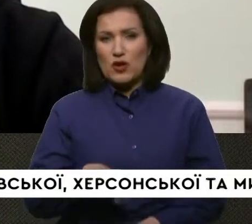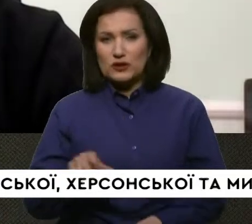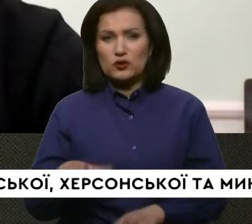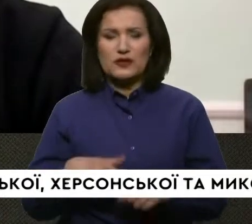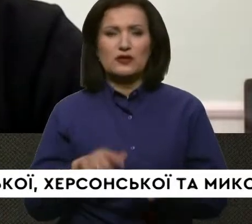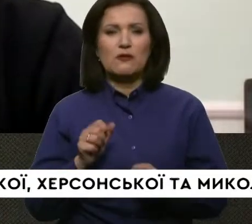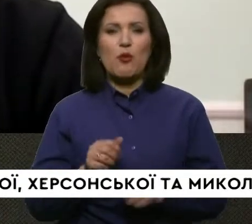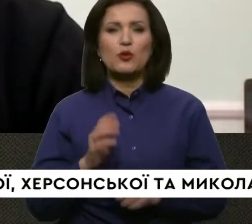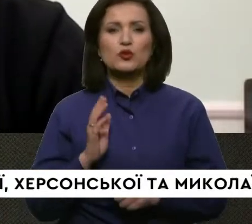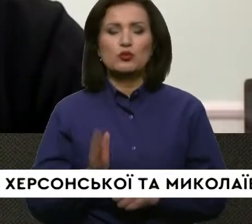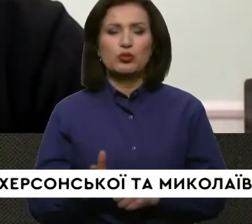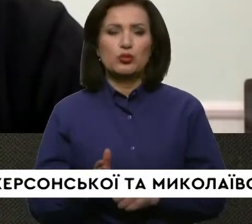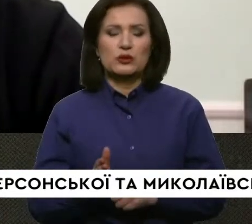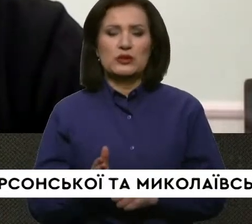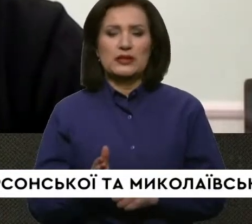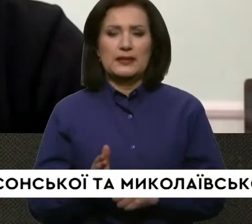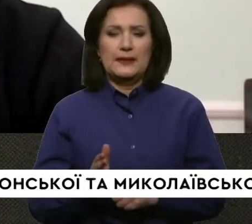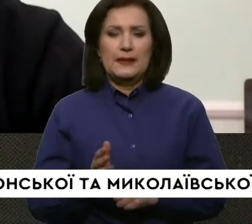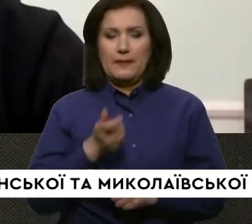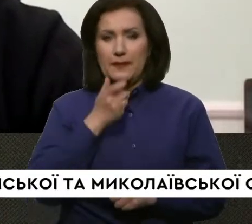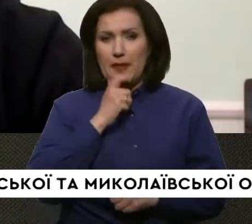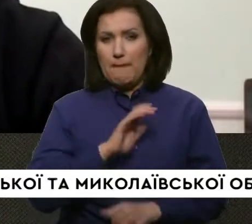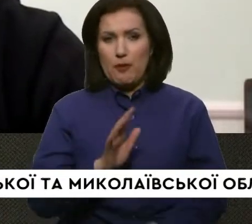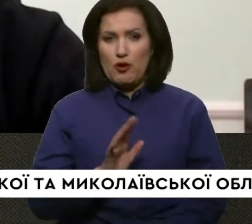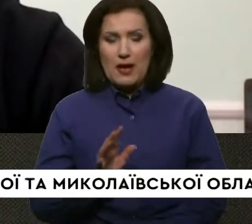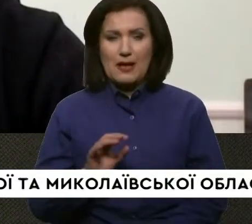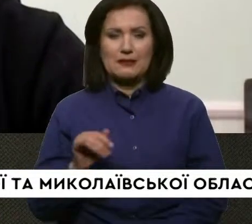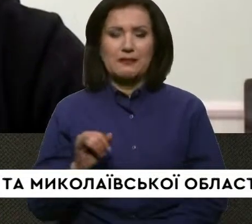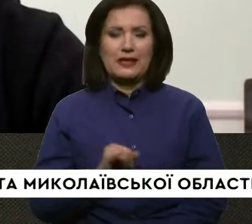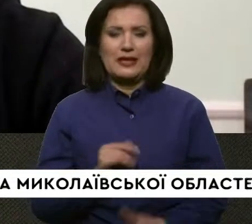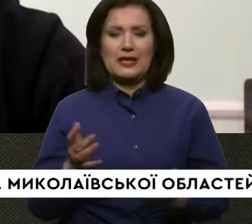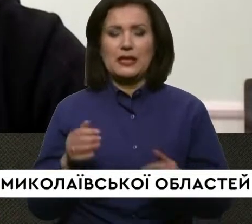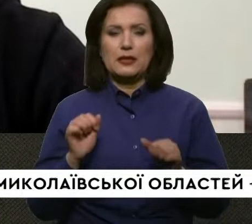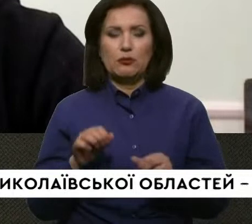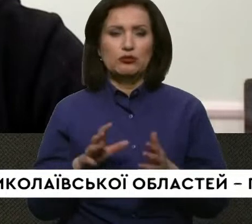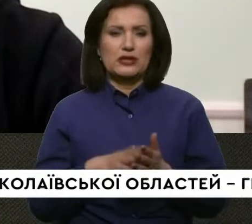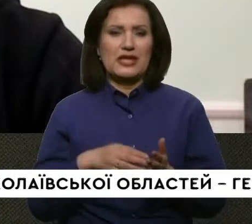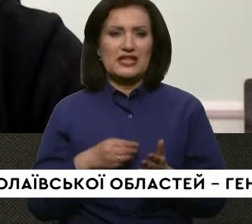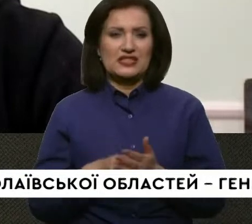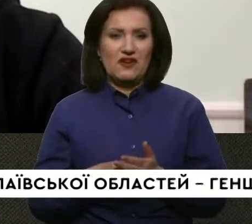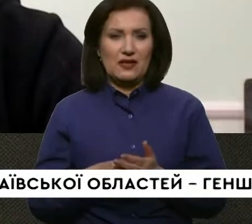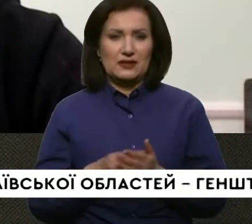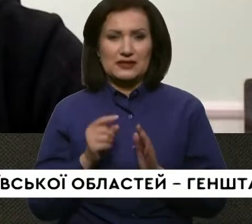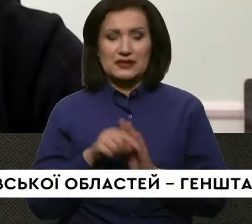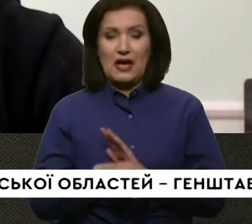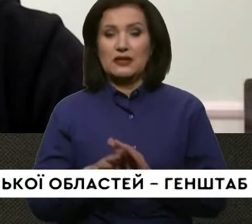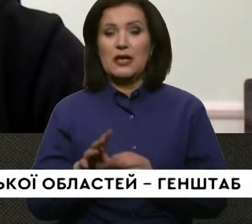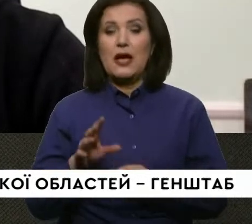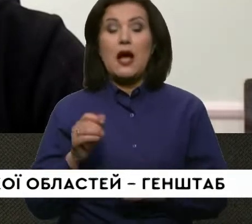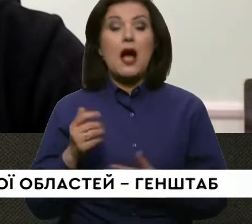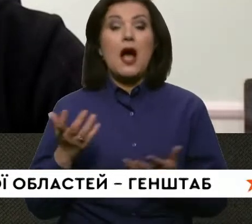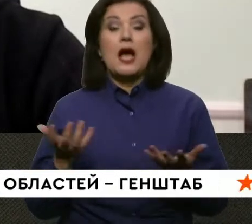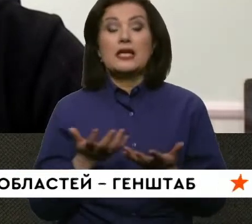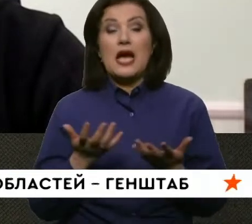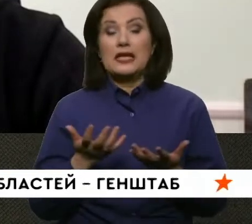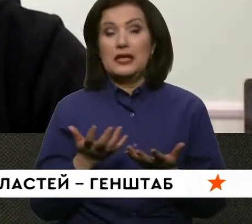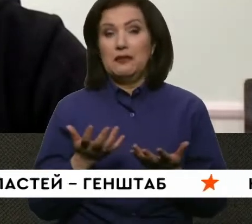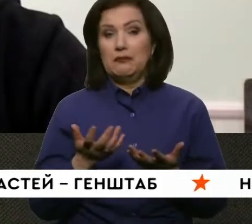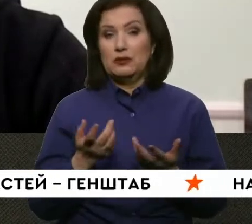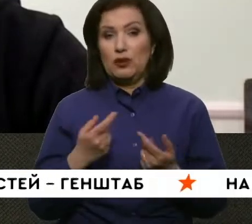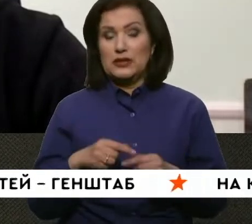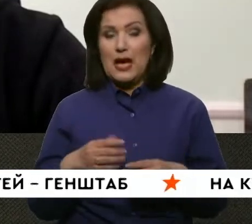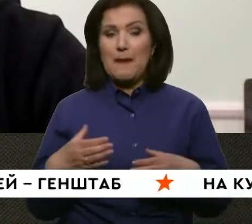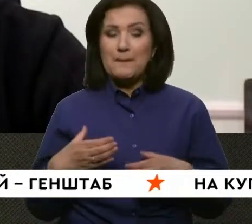які можуть бути непорядними і яких можна називати інсайдерами. А яким тоді